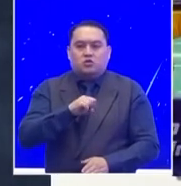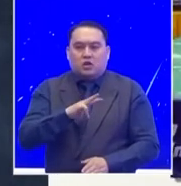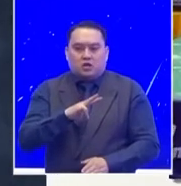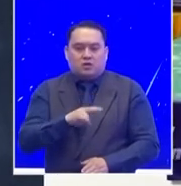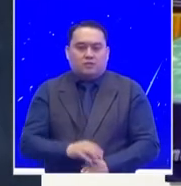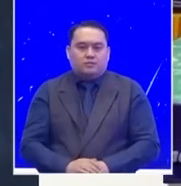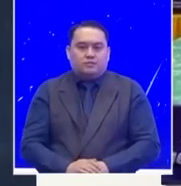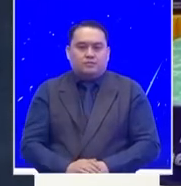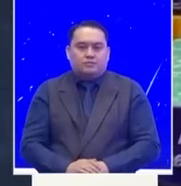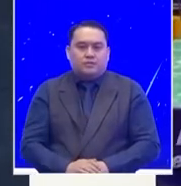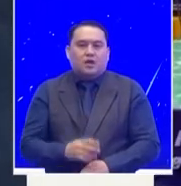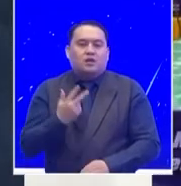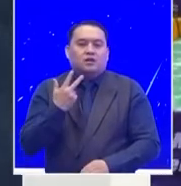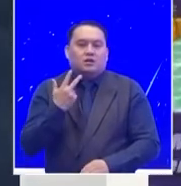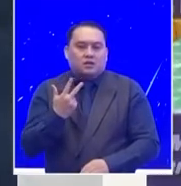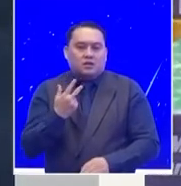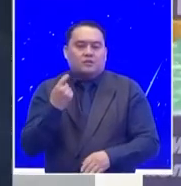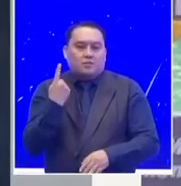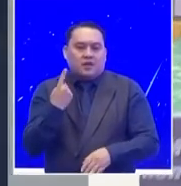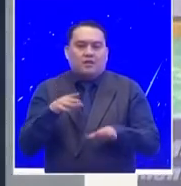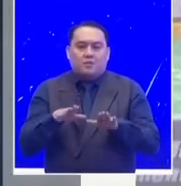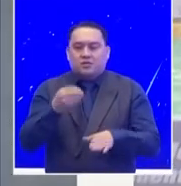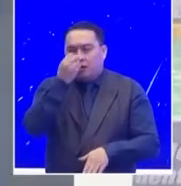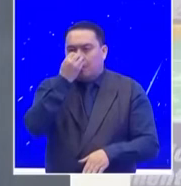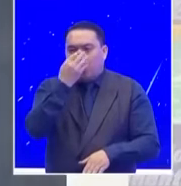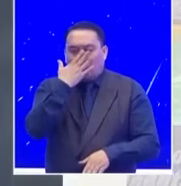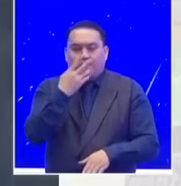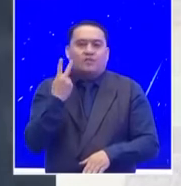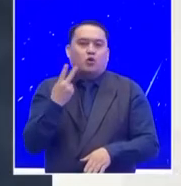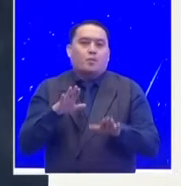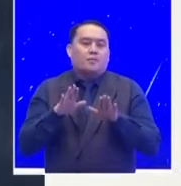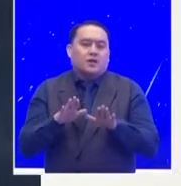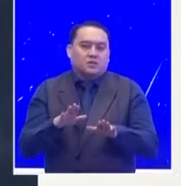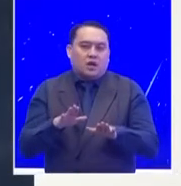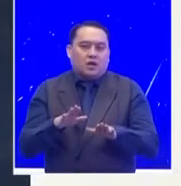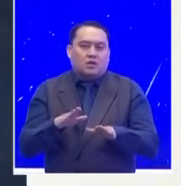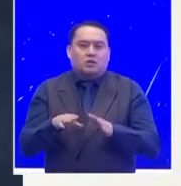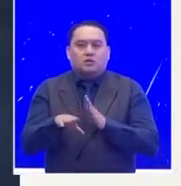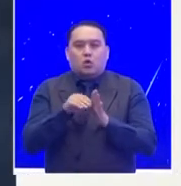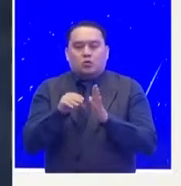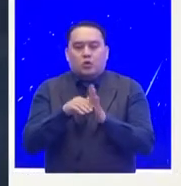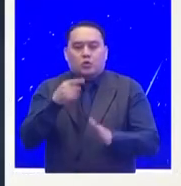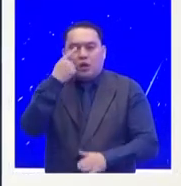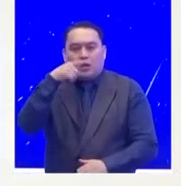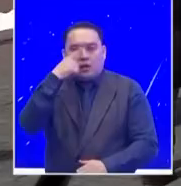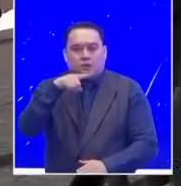Алина Саркулова. Золото соревнований завоевали спортсмены из Японии, а на второй строчке расположилась сборная Таиланда.